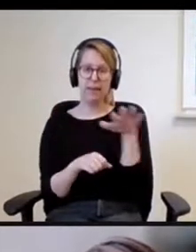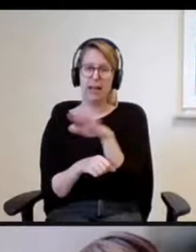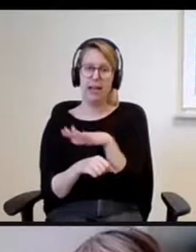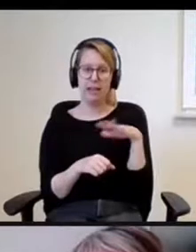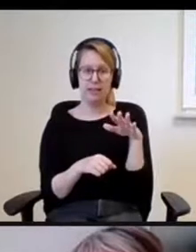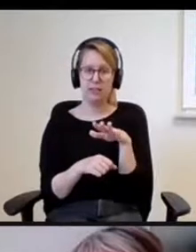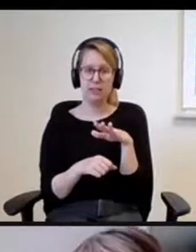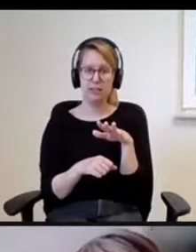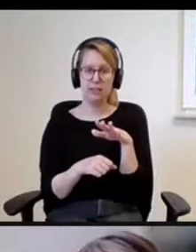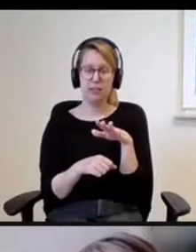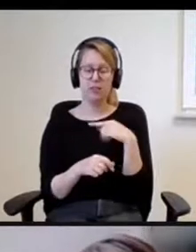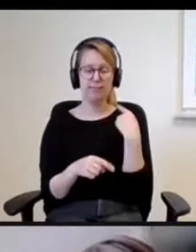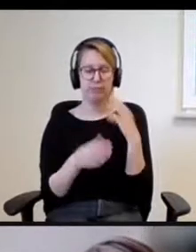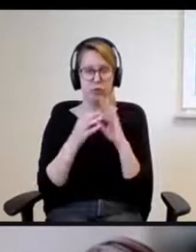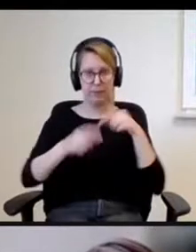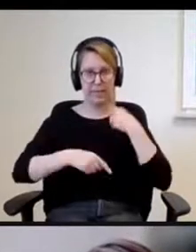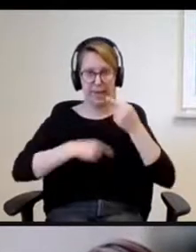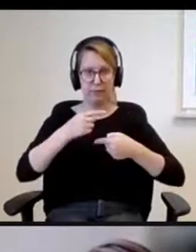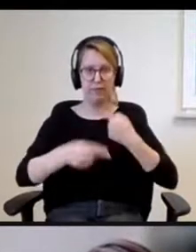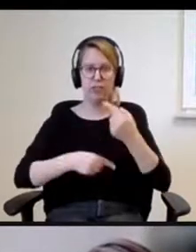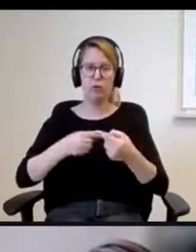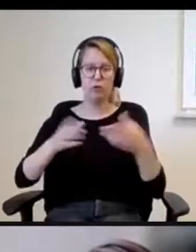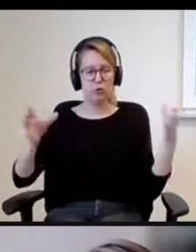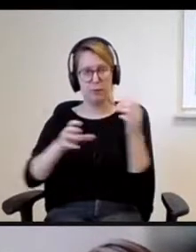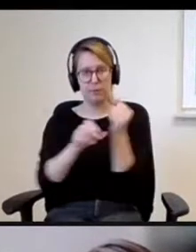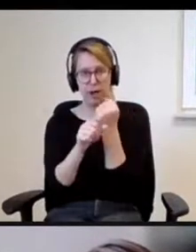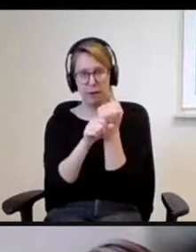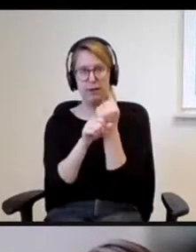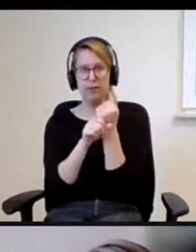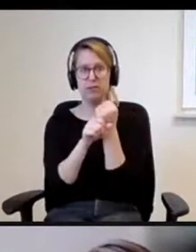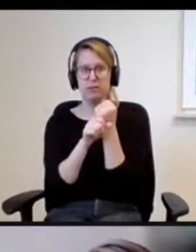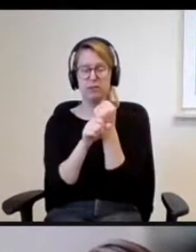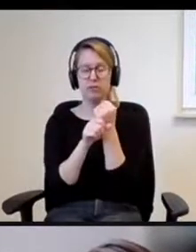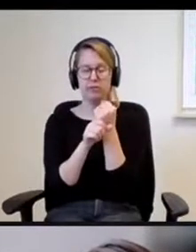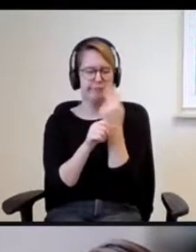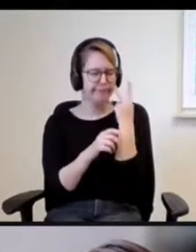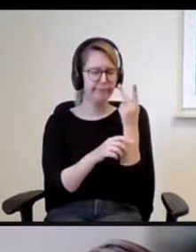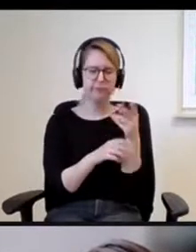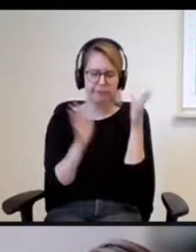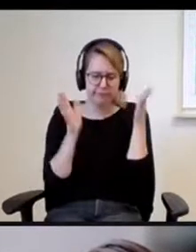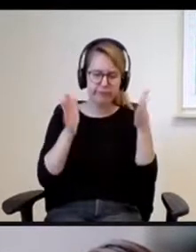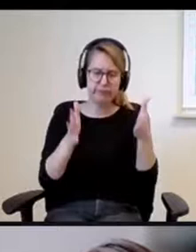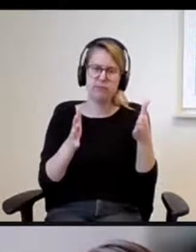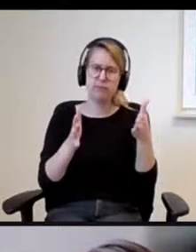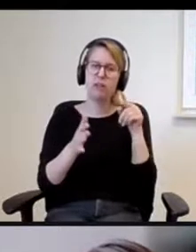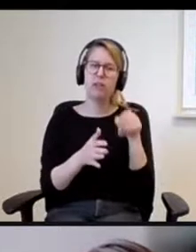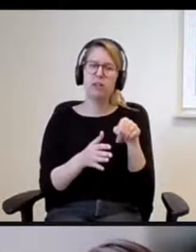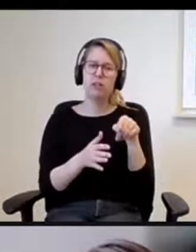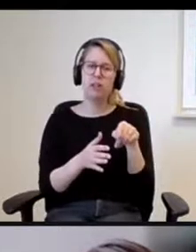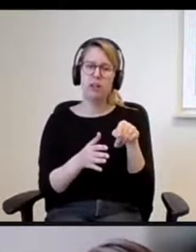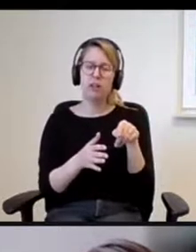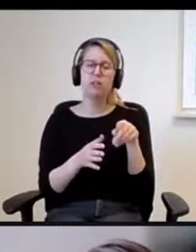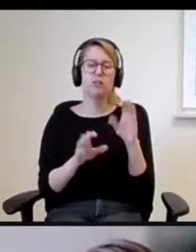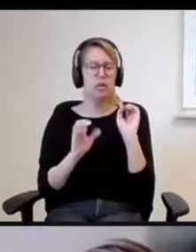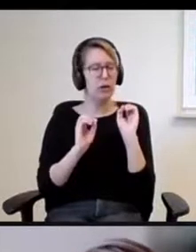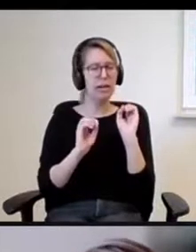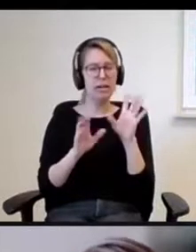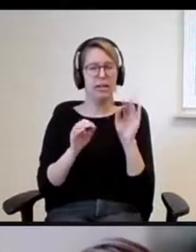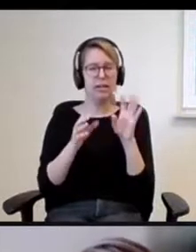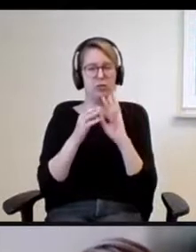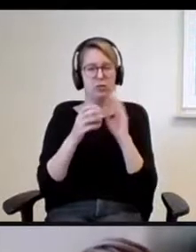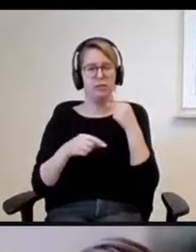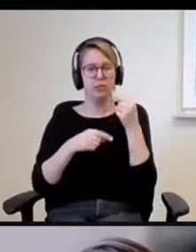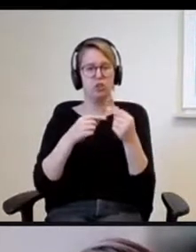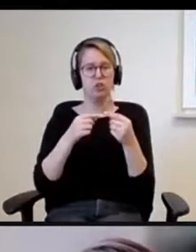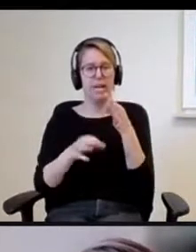von der Entwicklungszusammenarbeit gucke, an ihren Erklärungen zur Strategie, wird eben